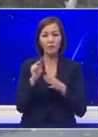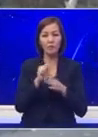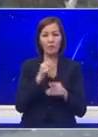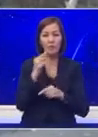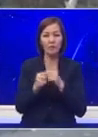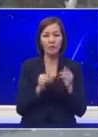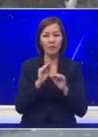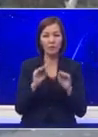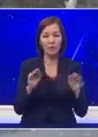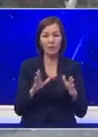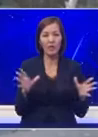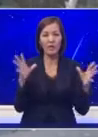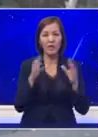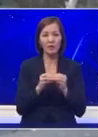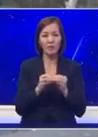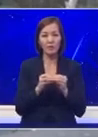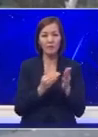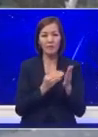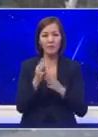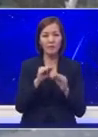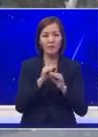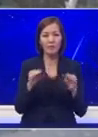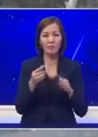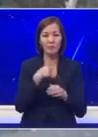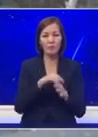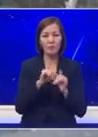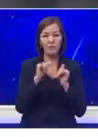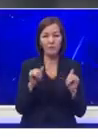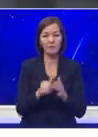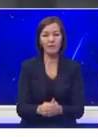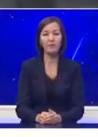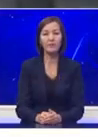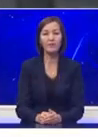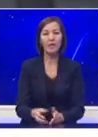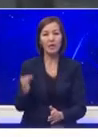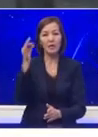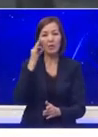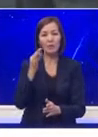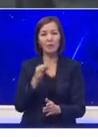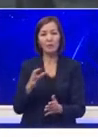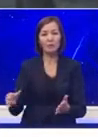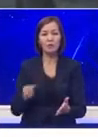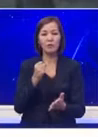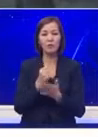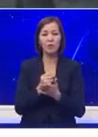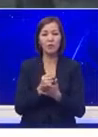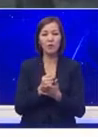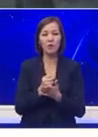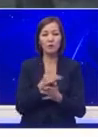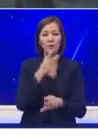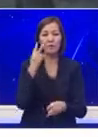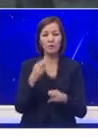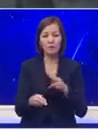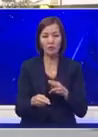подрастающего поколения объединил всех и повысил уровень духовного развития напомним срок выдвижения кандидатов на президентские